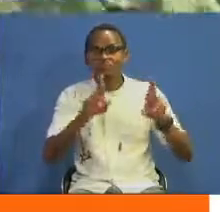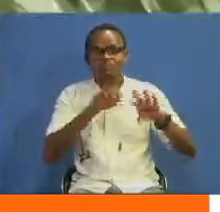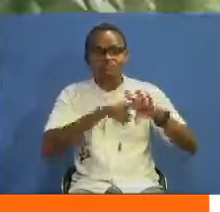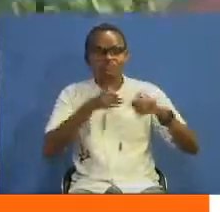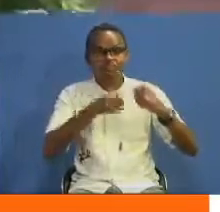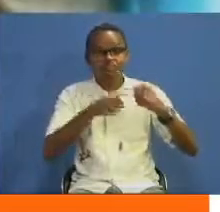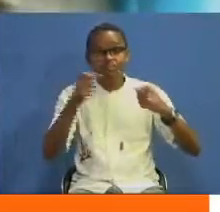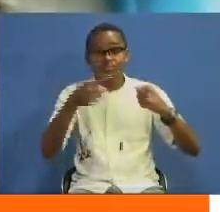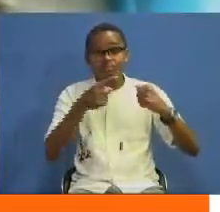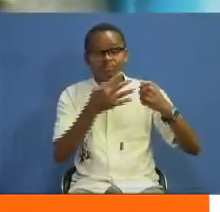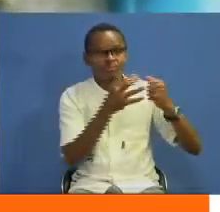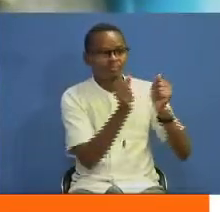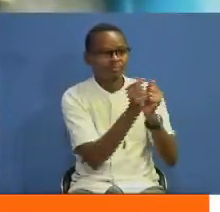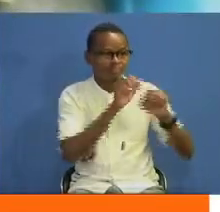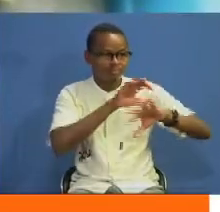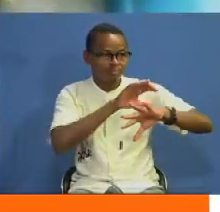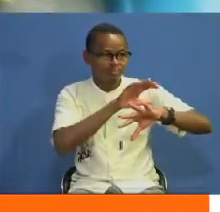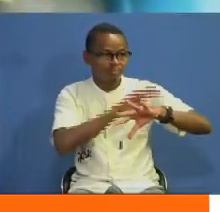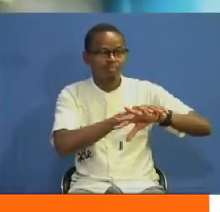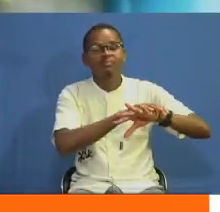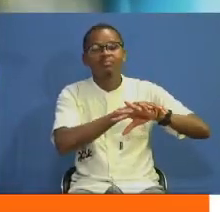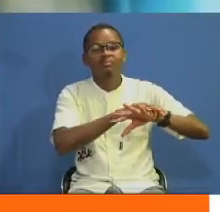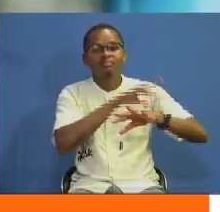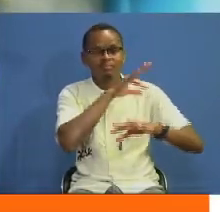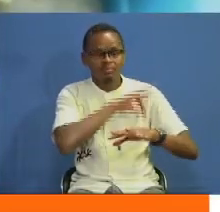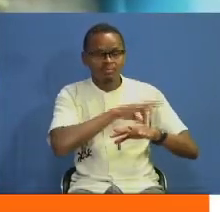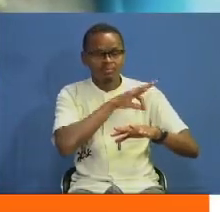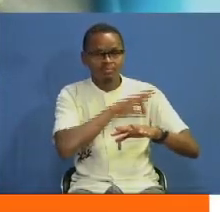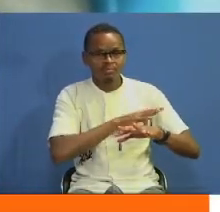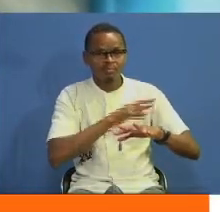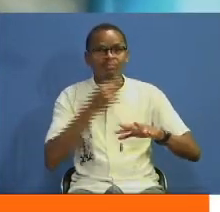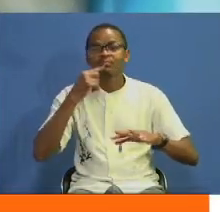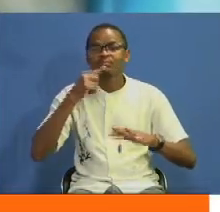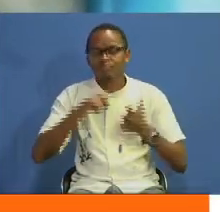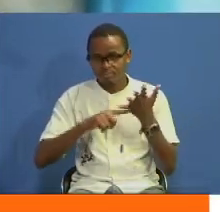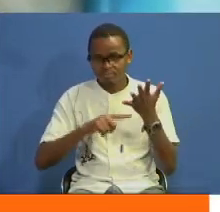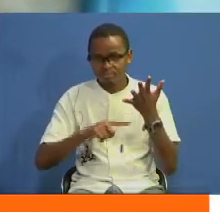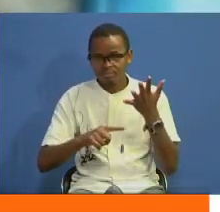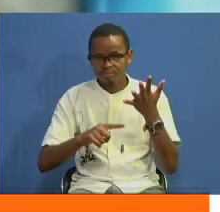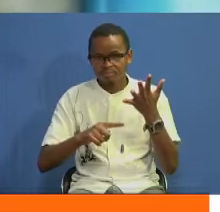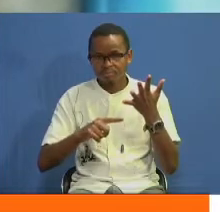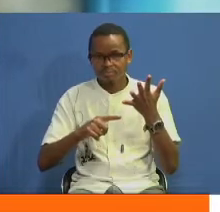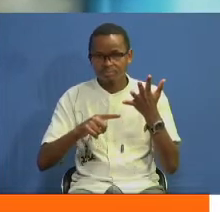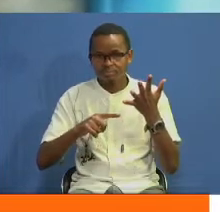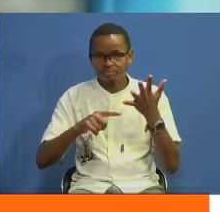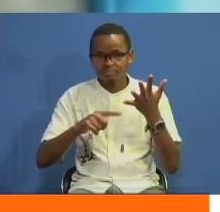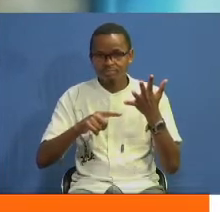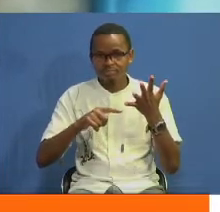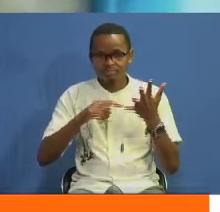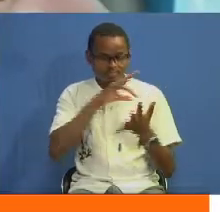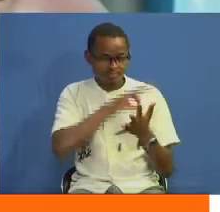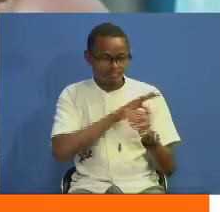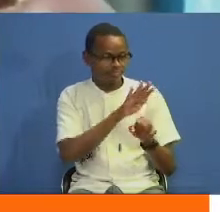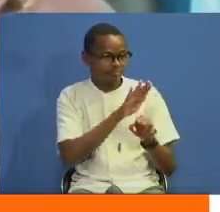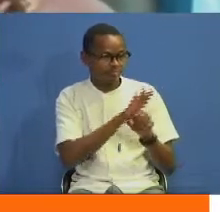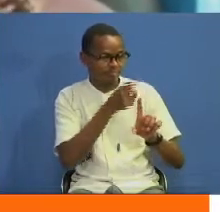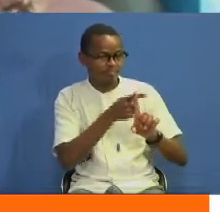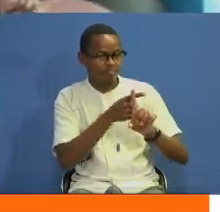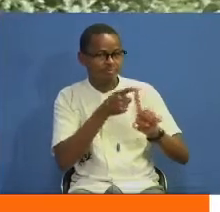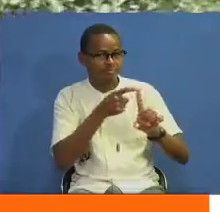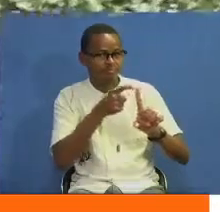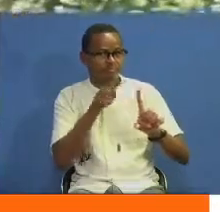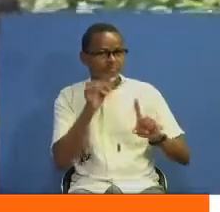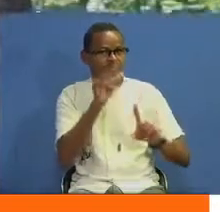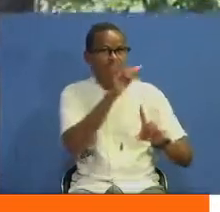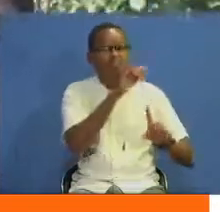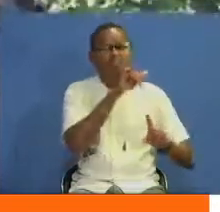10 ili kutoa mazao. Rono anazidi kusema kuwa soko kubwa la matunda haya ni kutoka nchi jirani